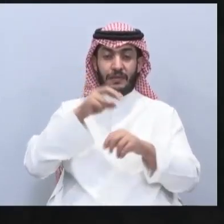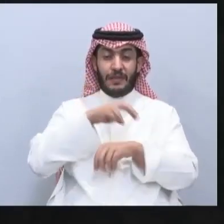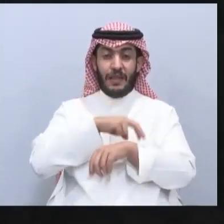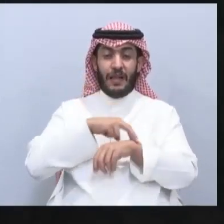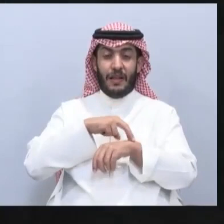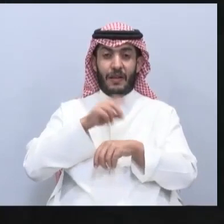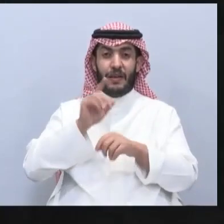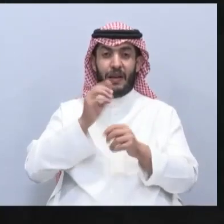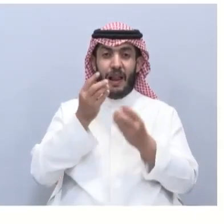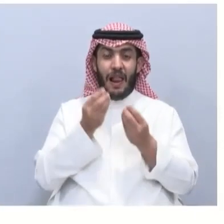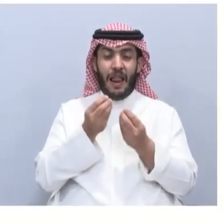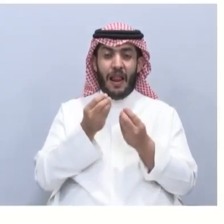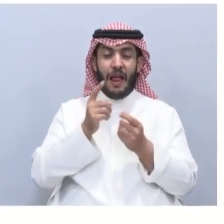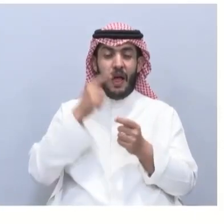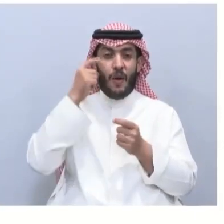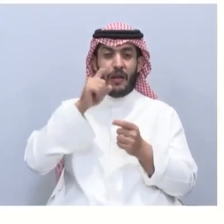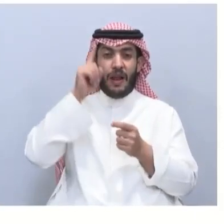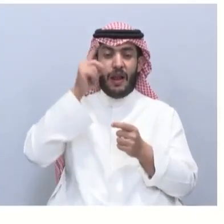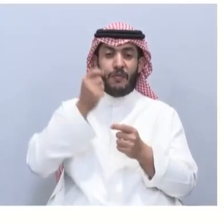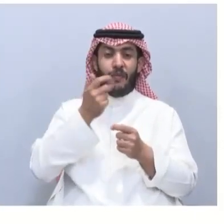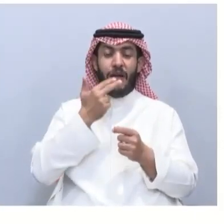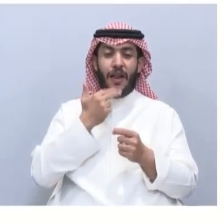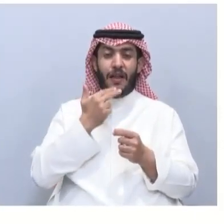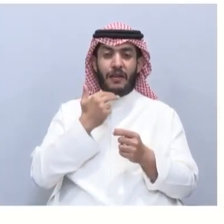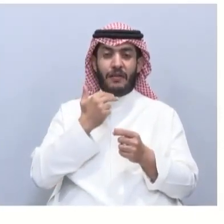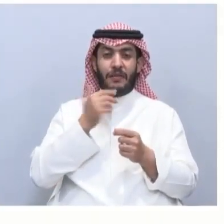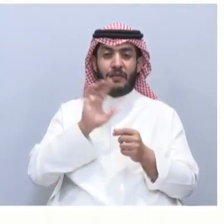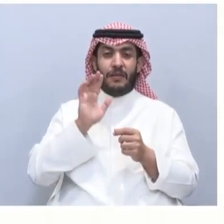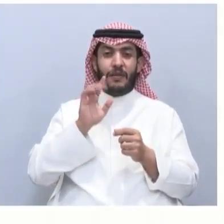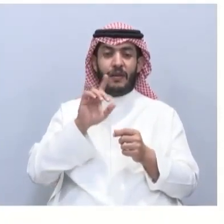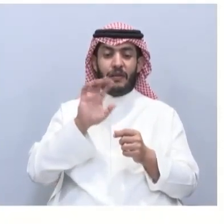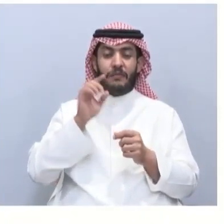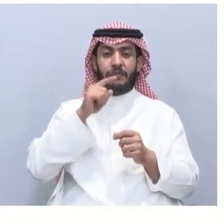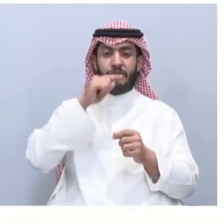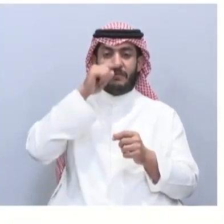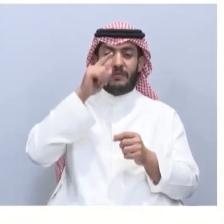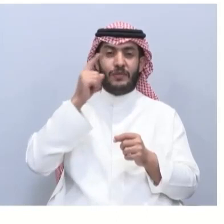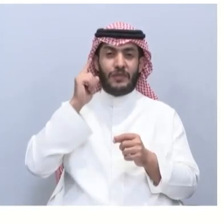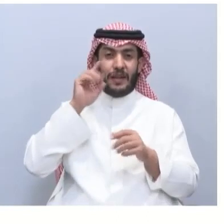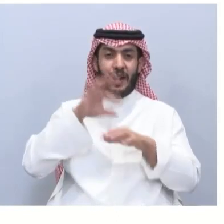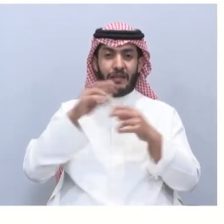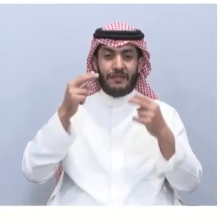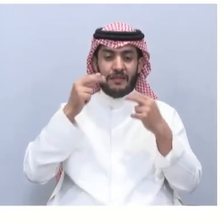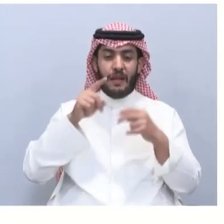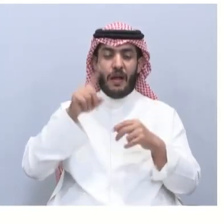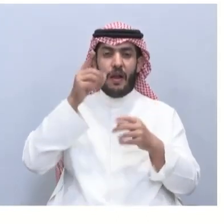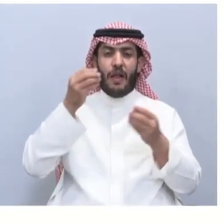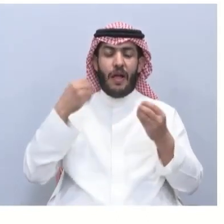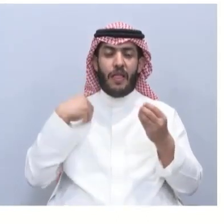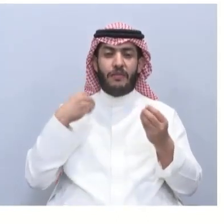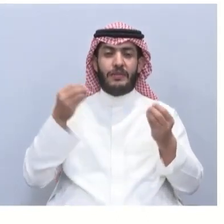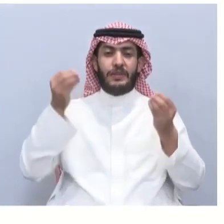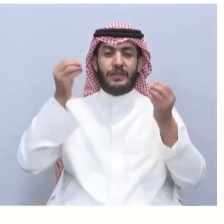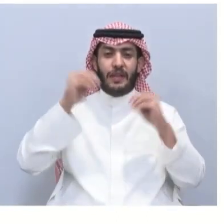بصدقه قليله خالصه من مال الحلال خاليه من الرياء والسمعه فان الله يضاعفه